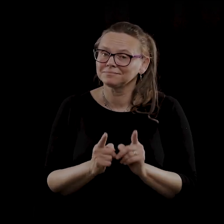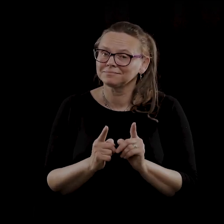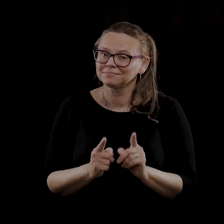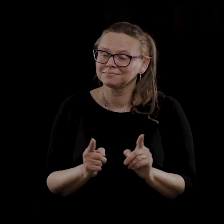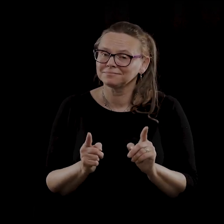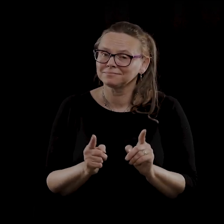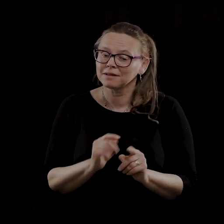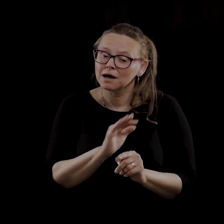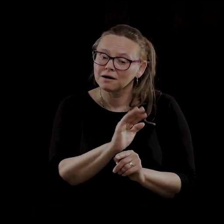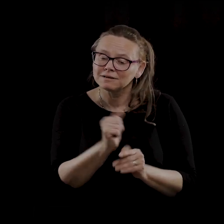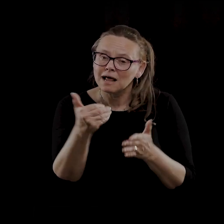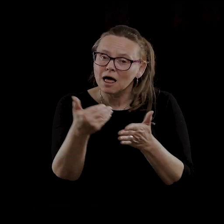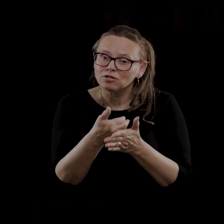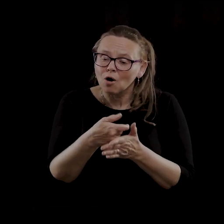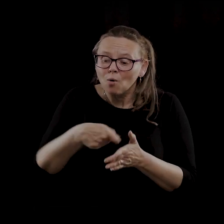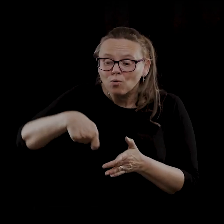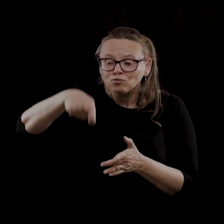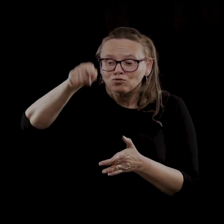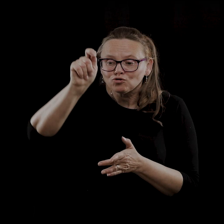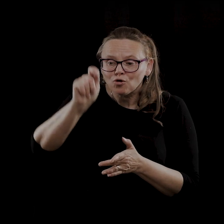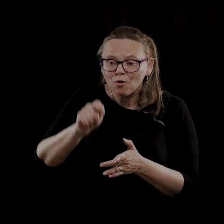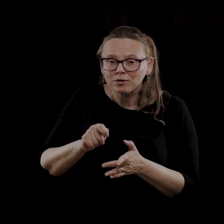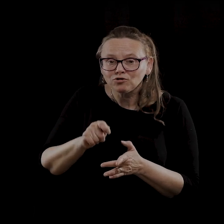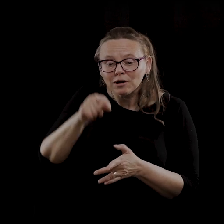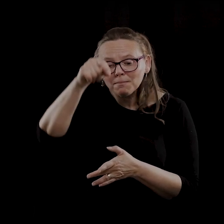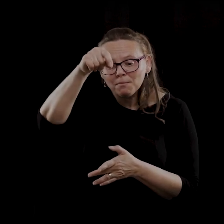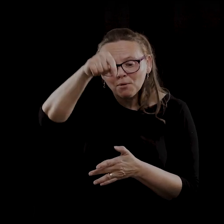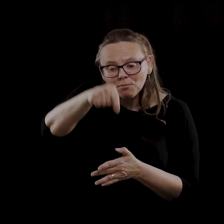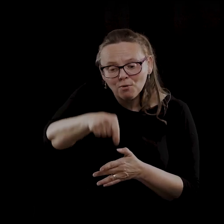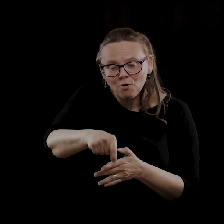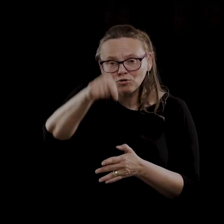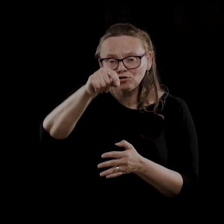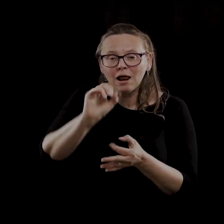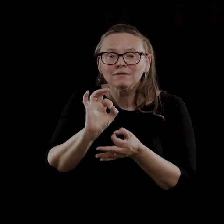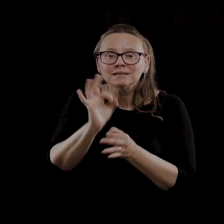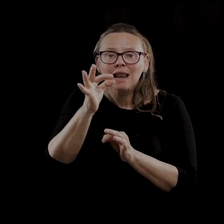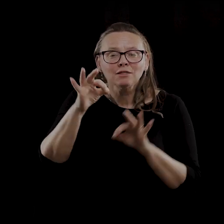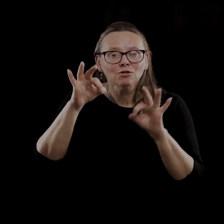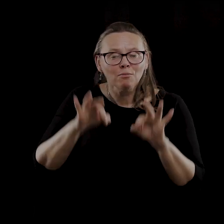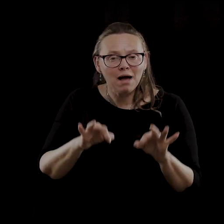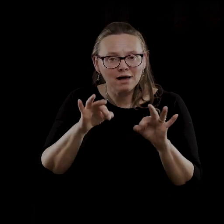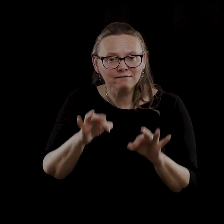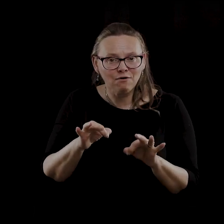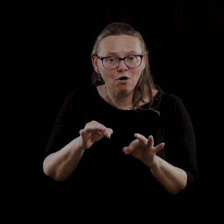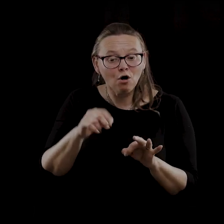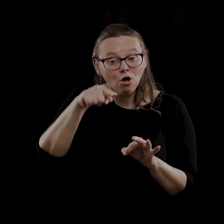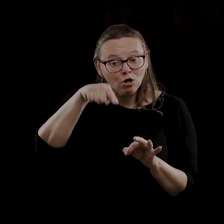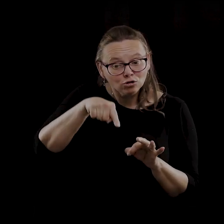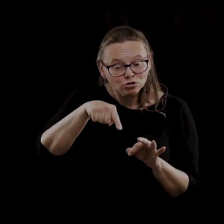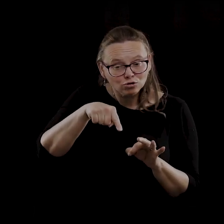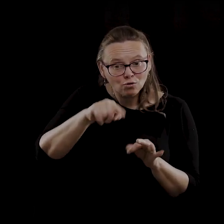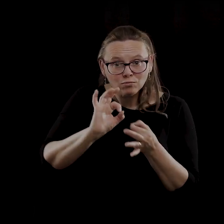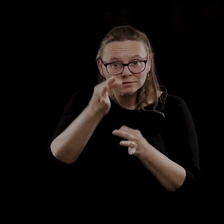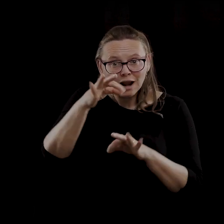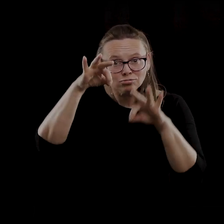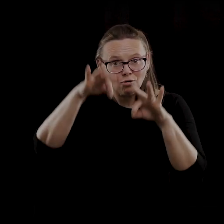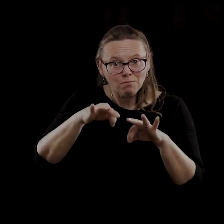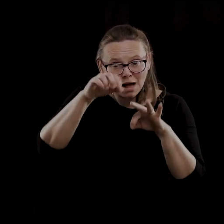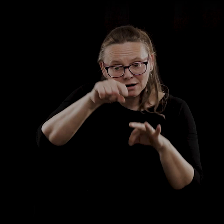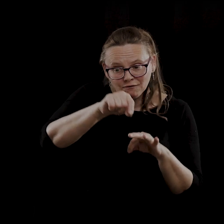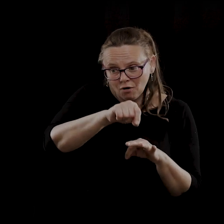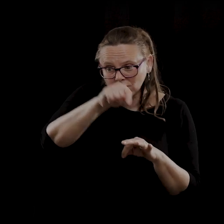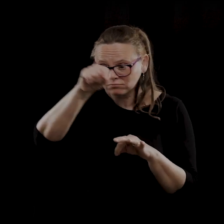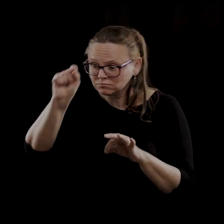Vzela je nov čopič in ga pomočila v zlato barvo. To je nanesla na popraskano mesto